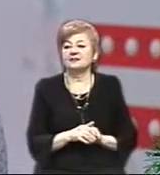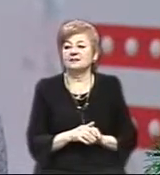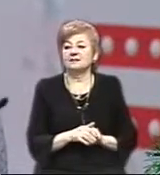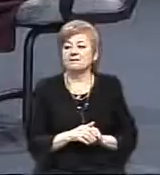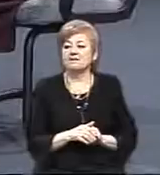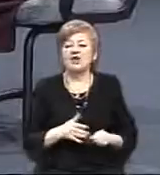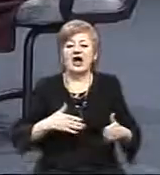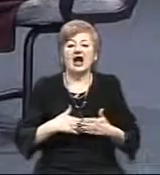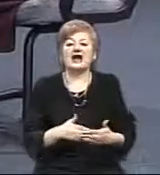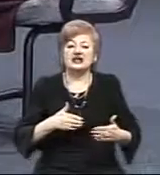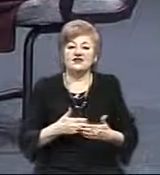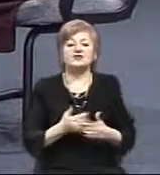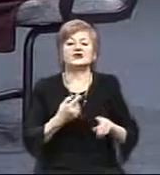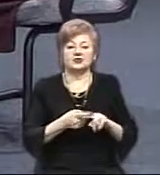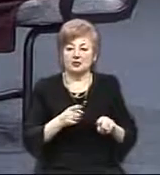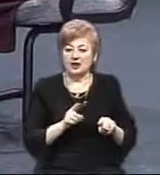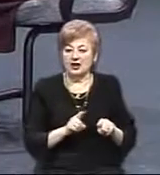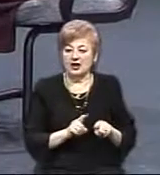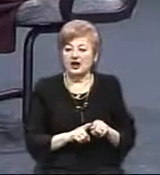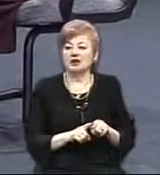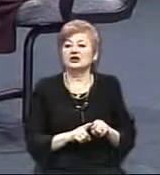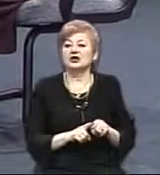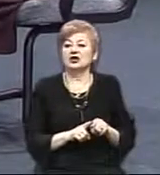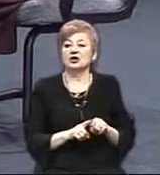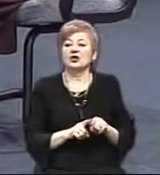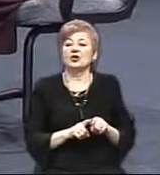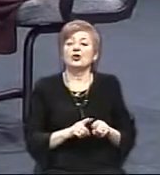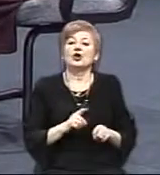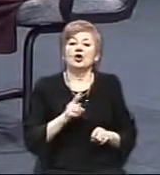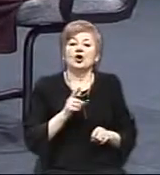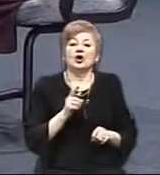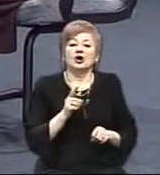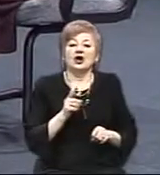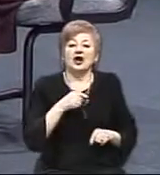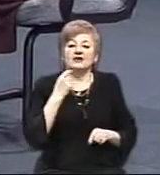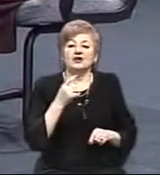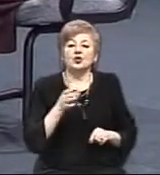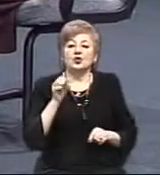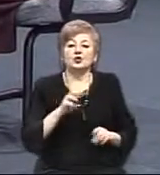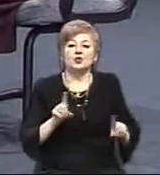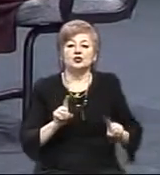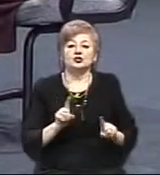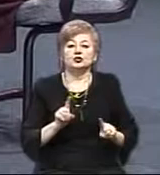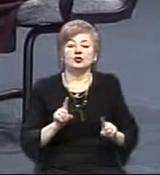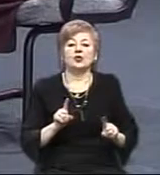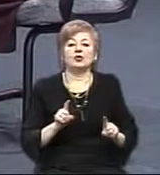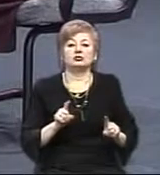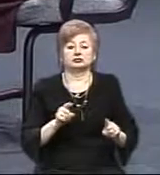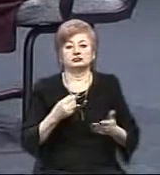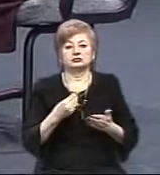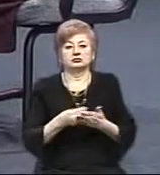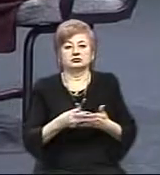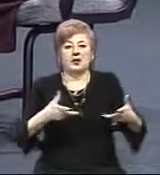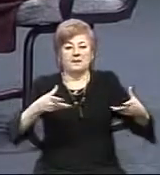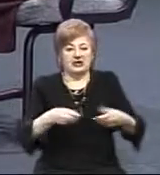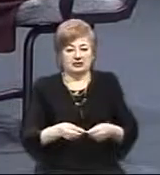цей активізм, говоримо, от як ти гарно мінус на плюс, а й говоримо про те, що підприємництво дуже гарно,